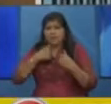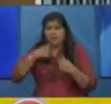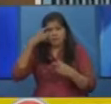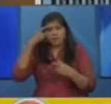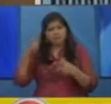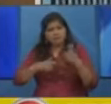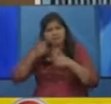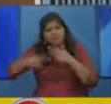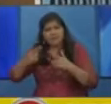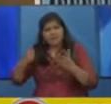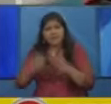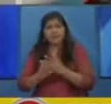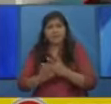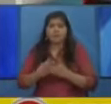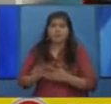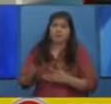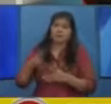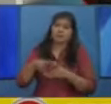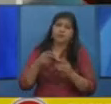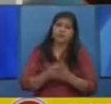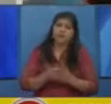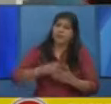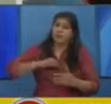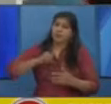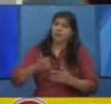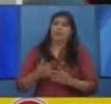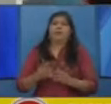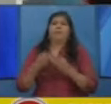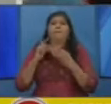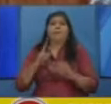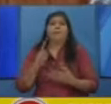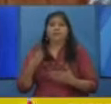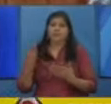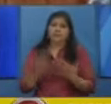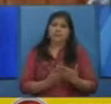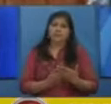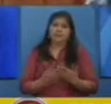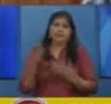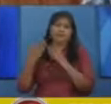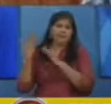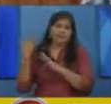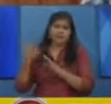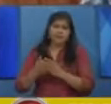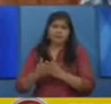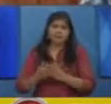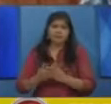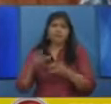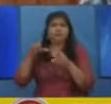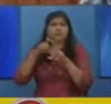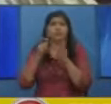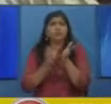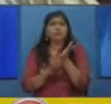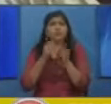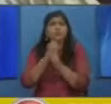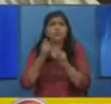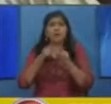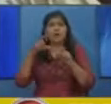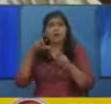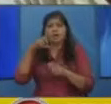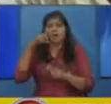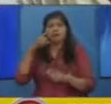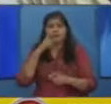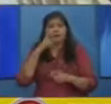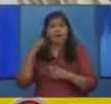हैं उसमें जीत भी सुनिश्चित है। पहले दुर्गा पंडाल में मां